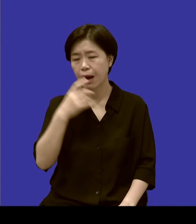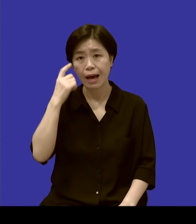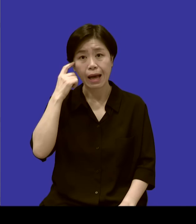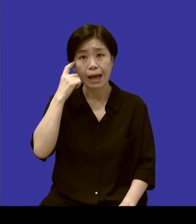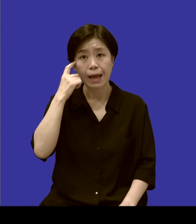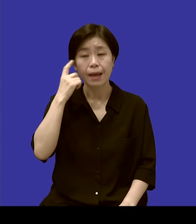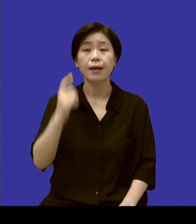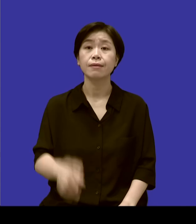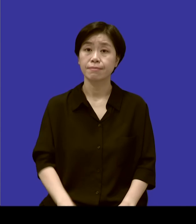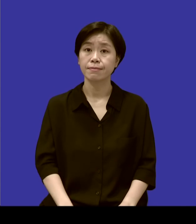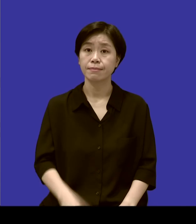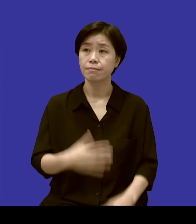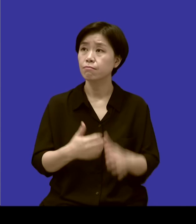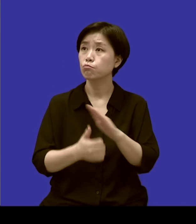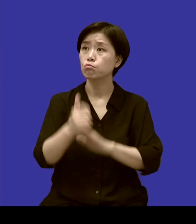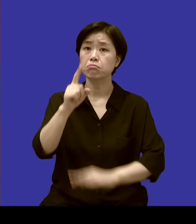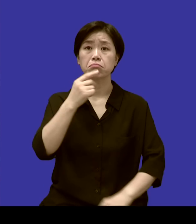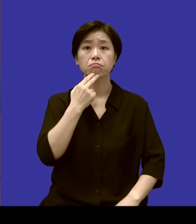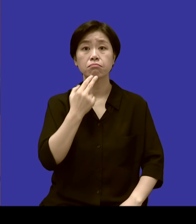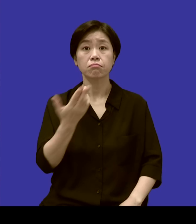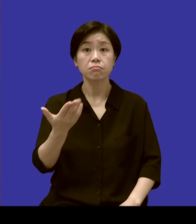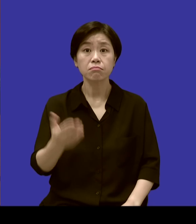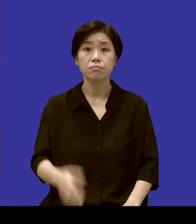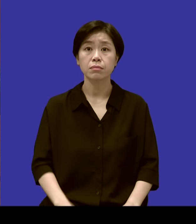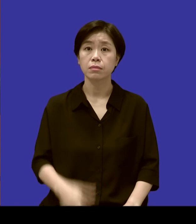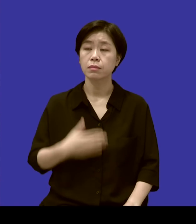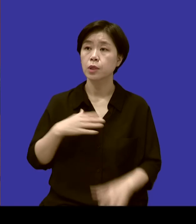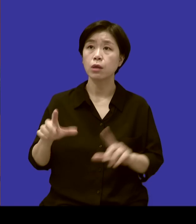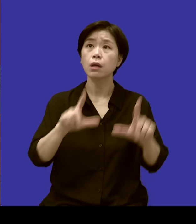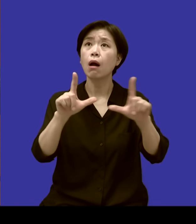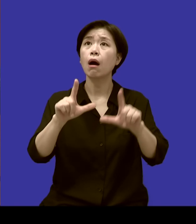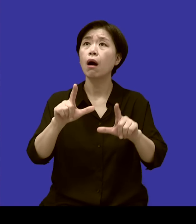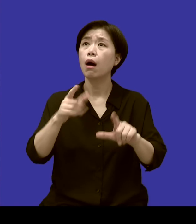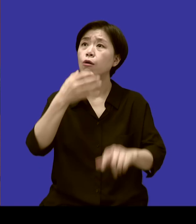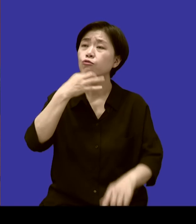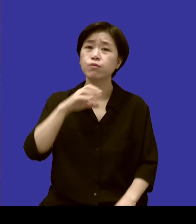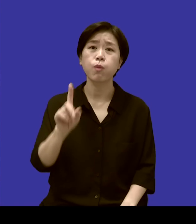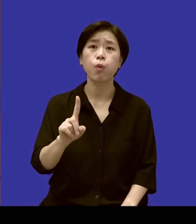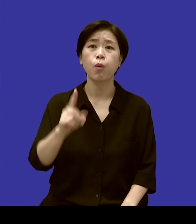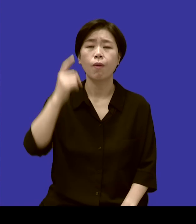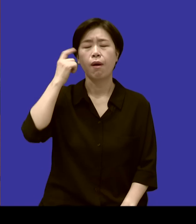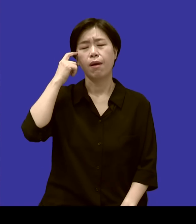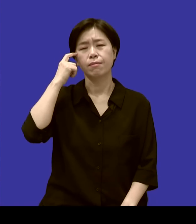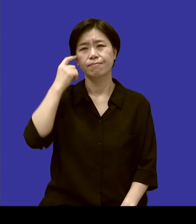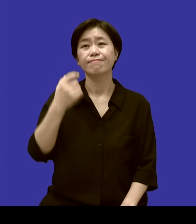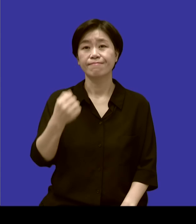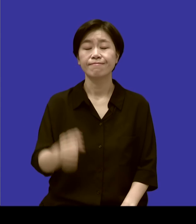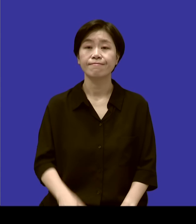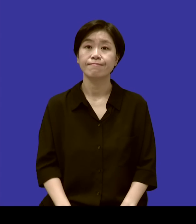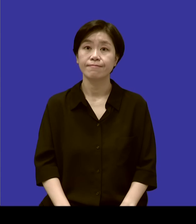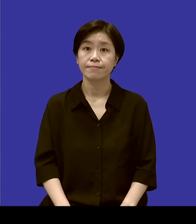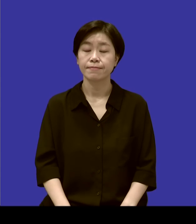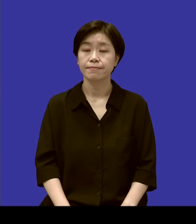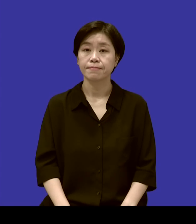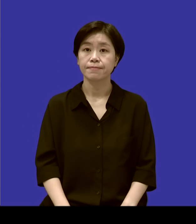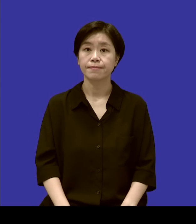뭐 무슨 소망도 없고 내가 살아서 뭐하나 이런 생각을 많이 가졌어요.